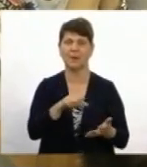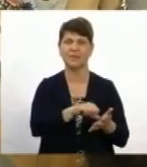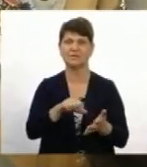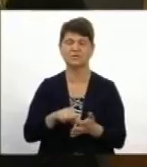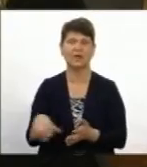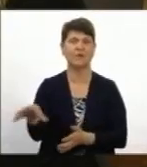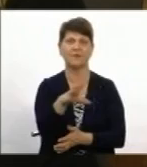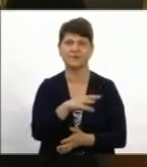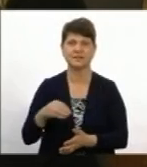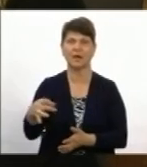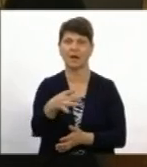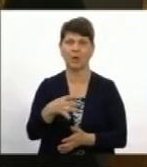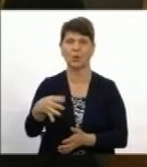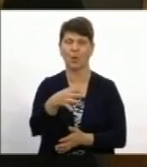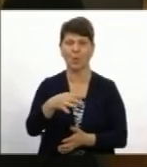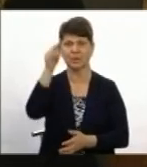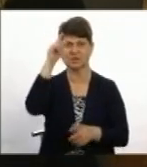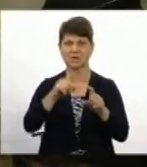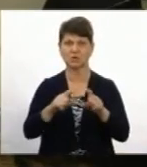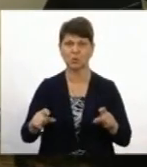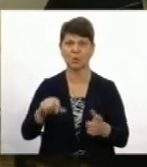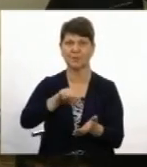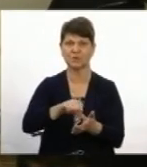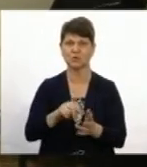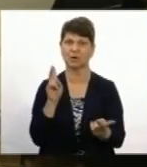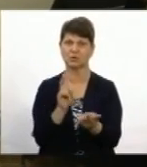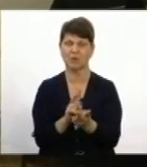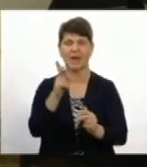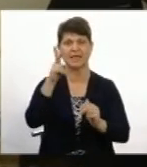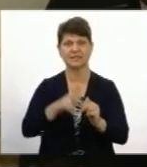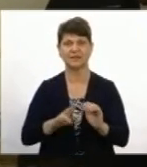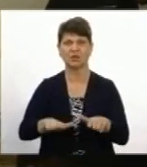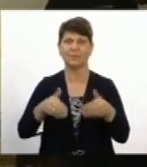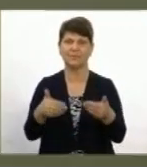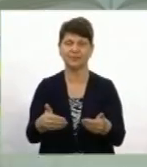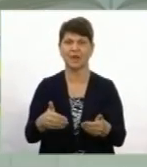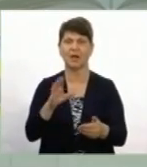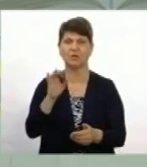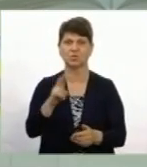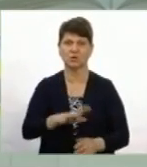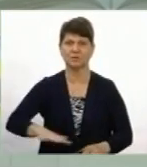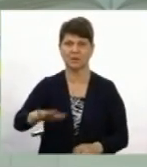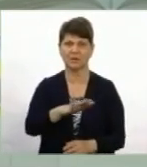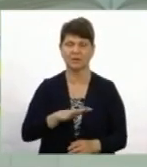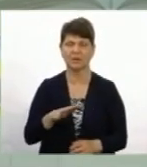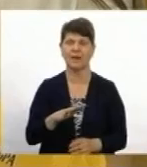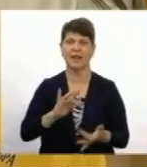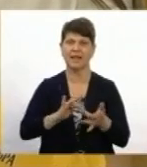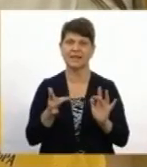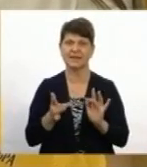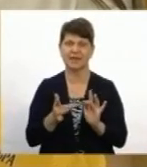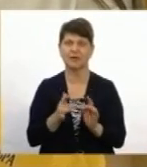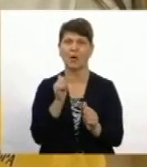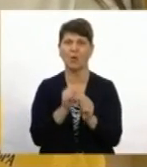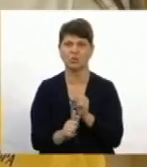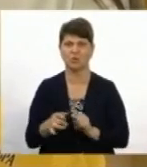районів області, присутні на зустрічі. На завершення для запрошених презентували соціальний майданчик, інтернет-сторінку в соцмережі для